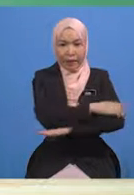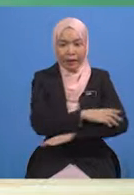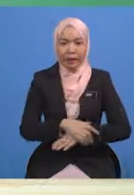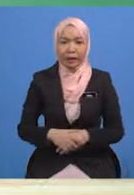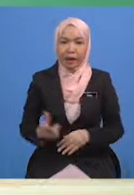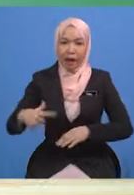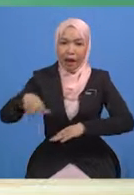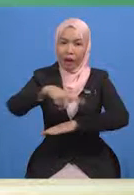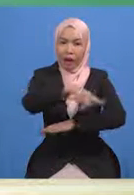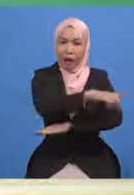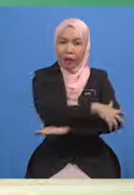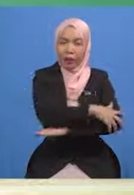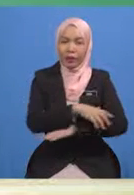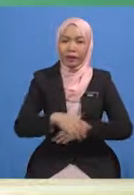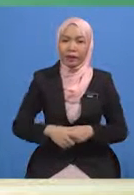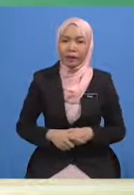laut,